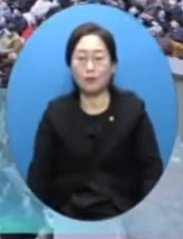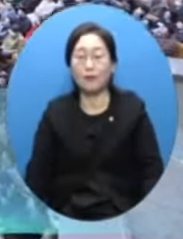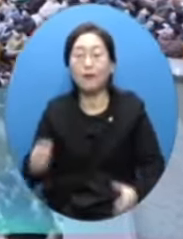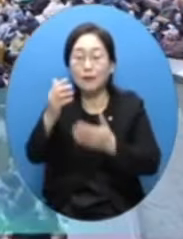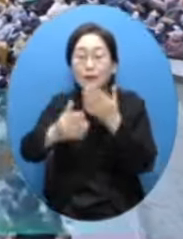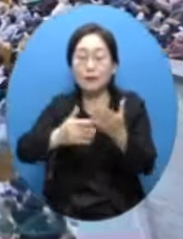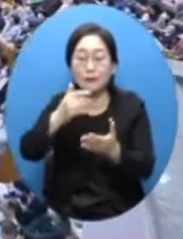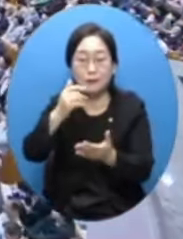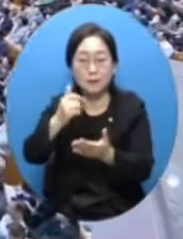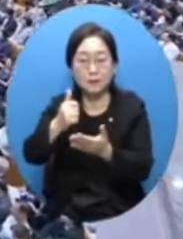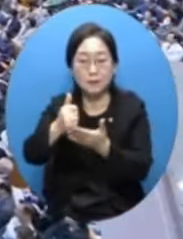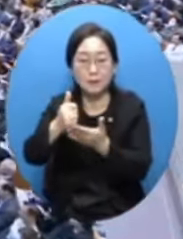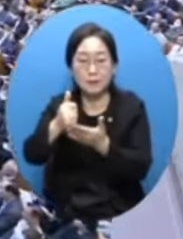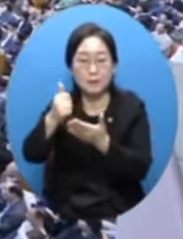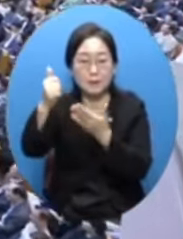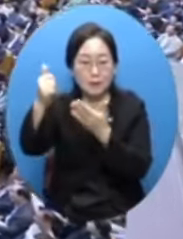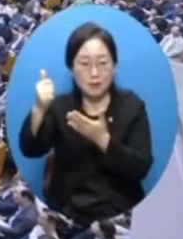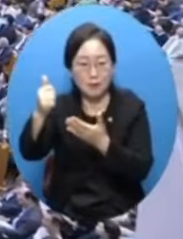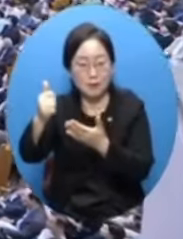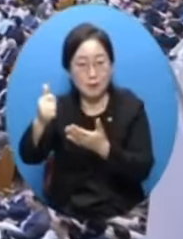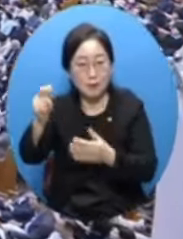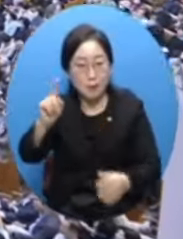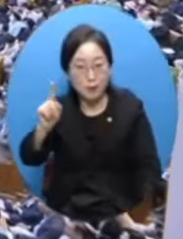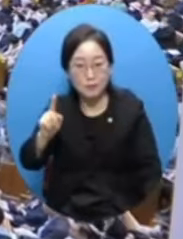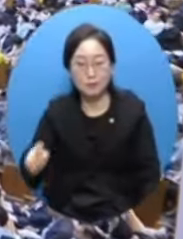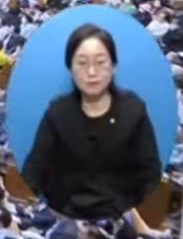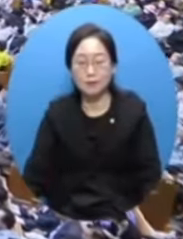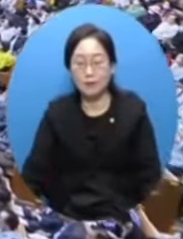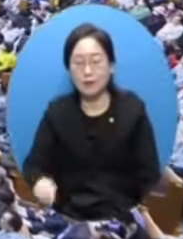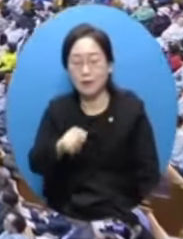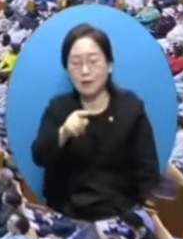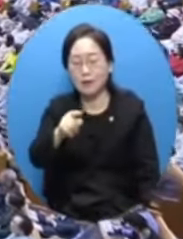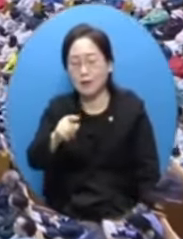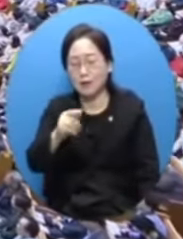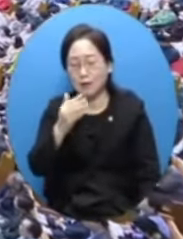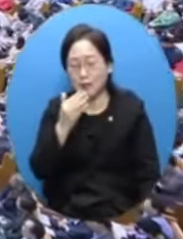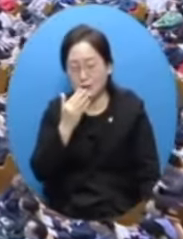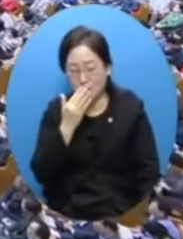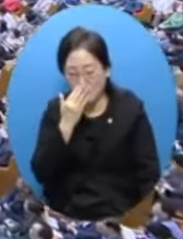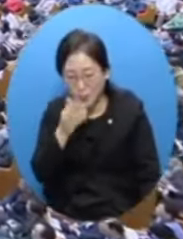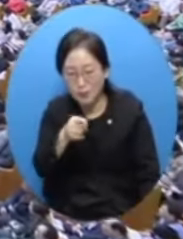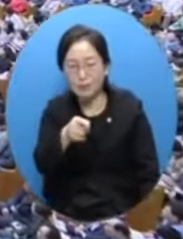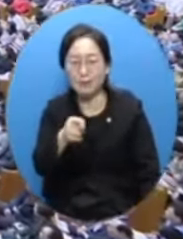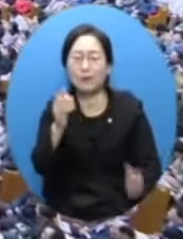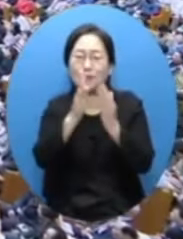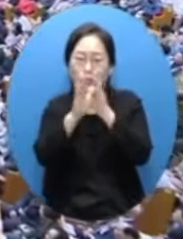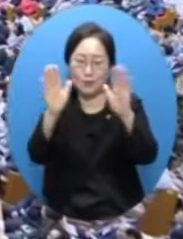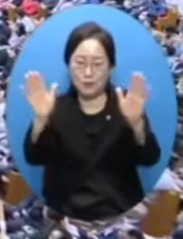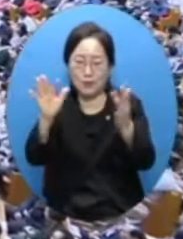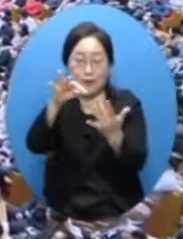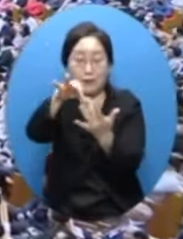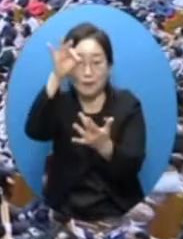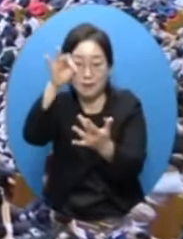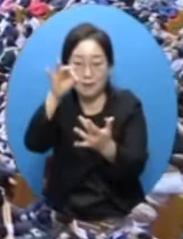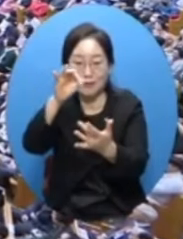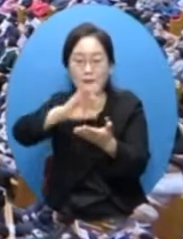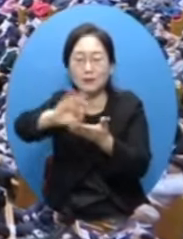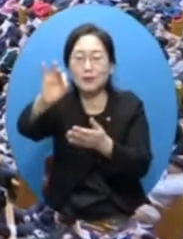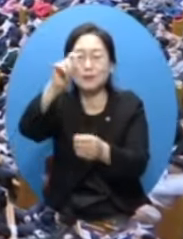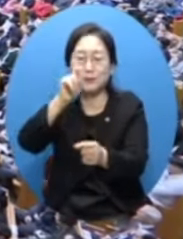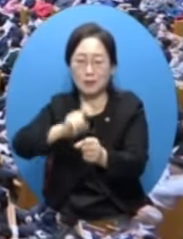하나님께서 하나님 앞에서 완전히 깨어진 모세를 택하고 그를 사용하시기